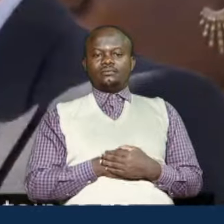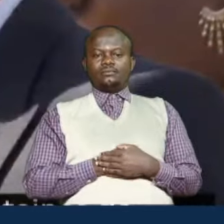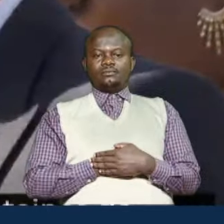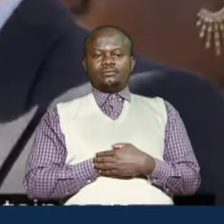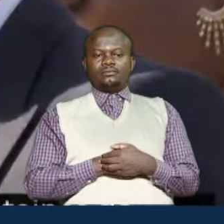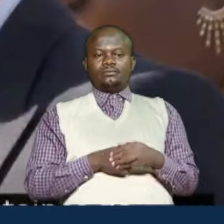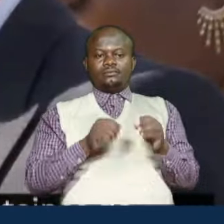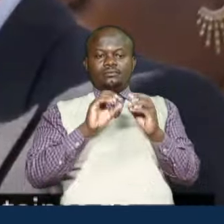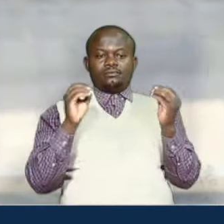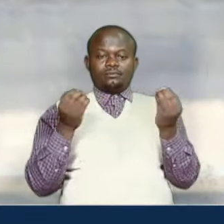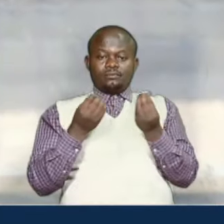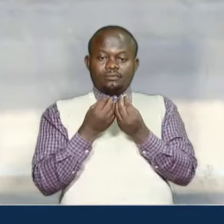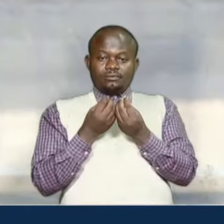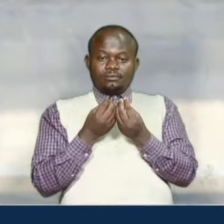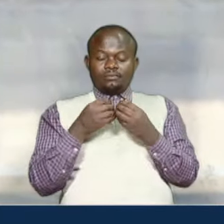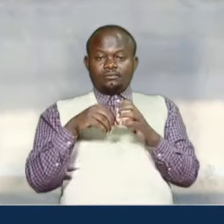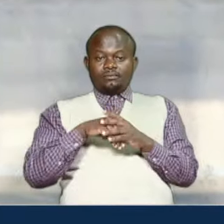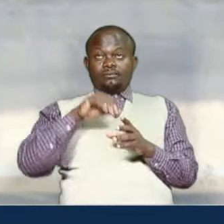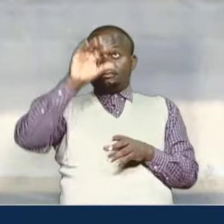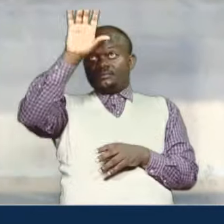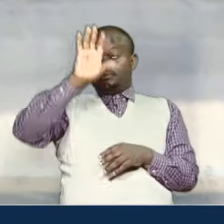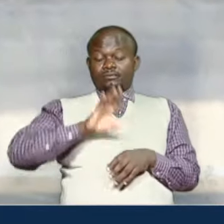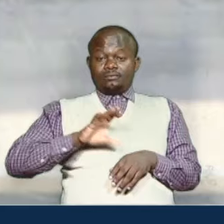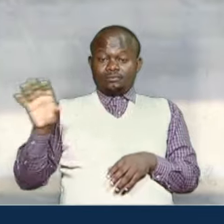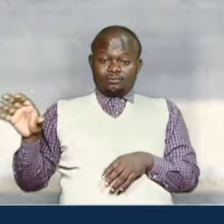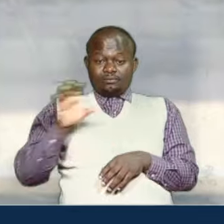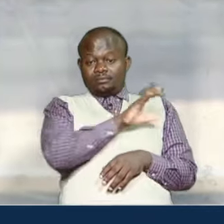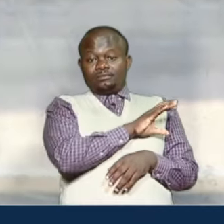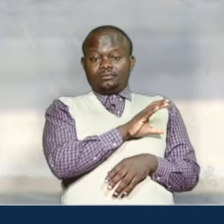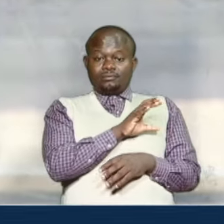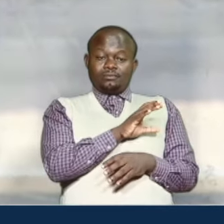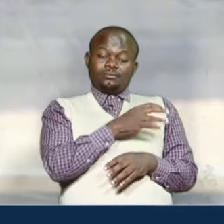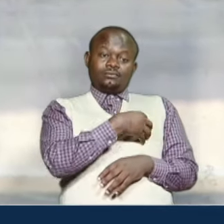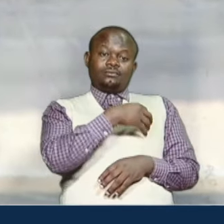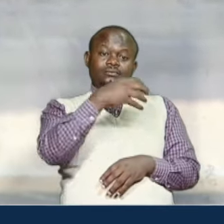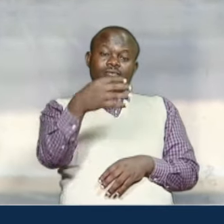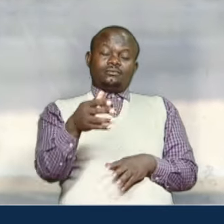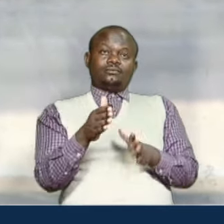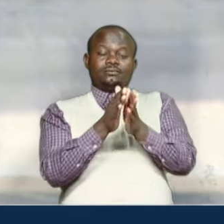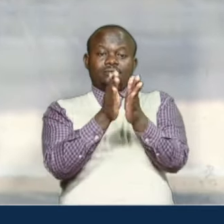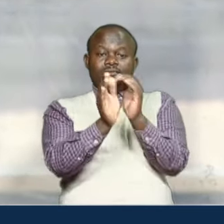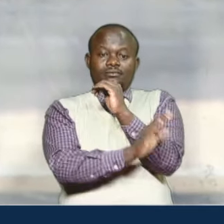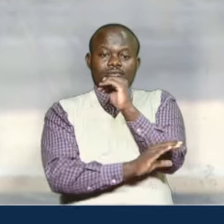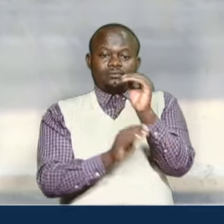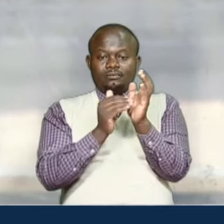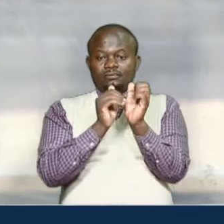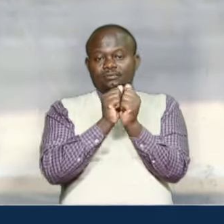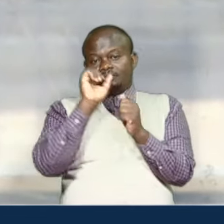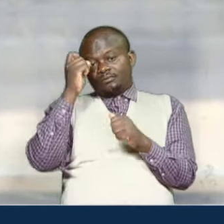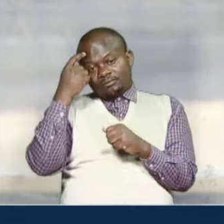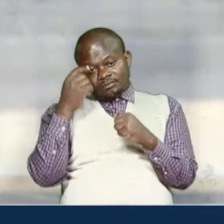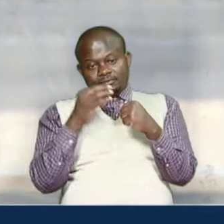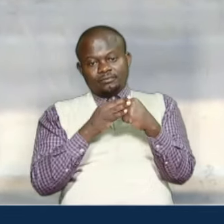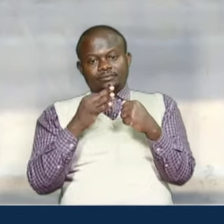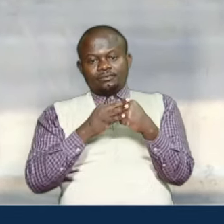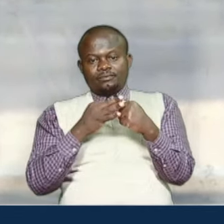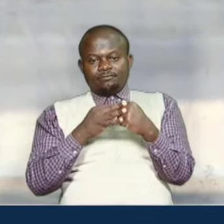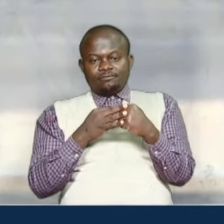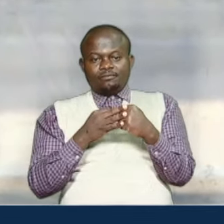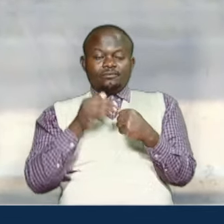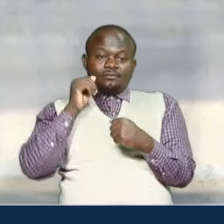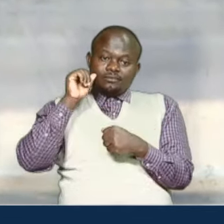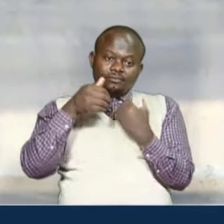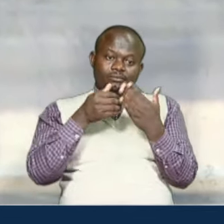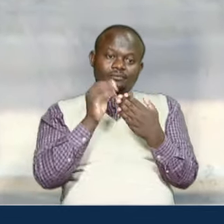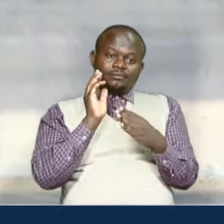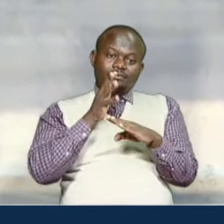Uyu muryango uri ku migabane itanu. Ni umutungo rusange w'ibihugu na guverinoma 88. Ejo tuzaba